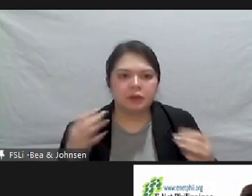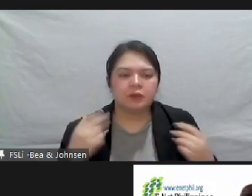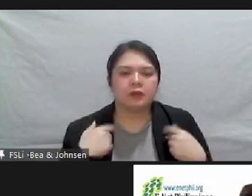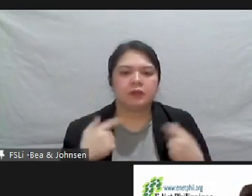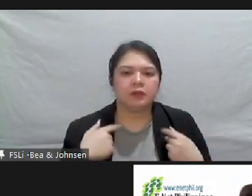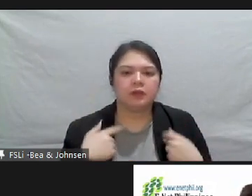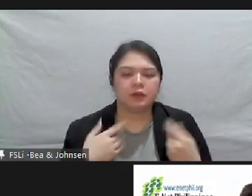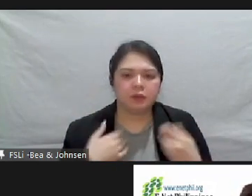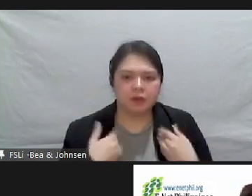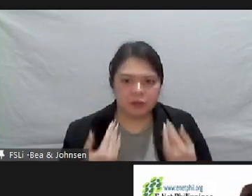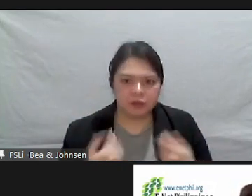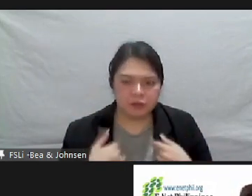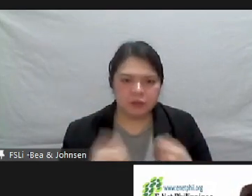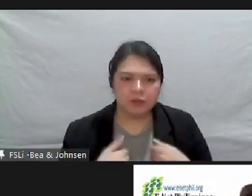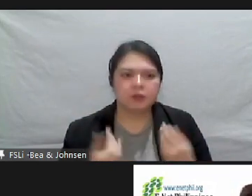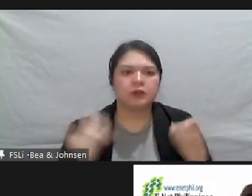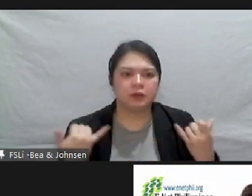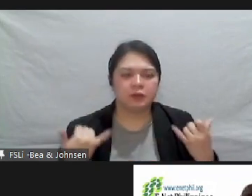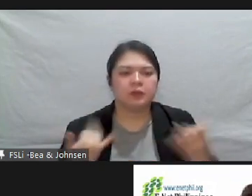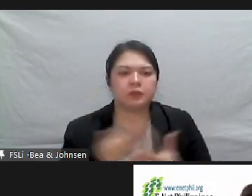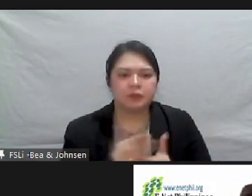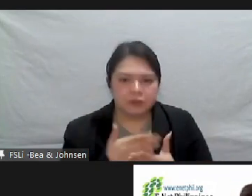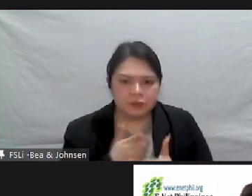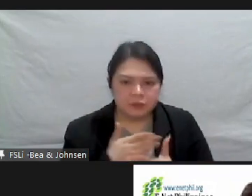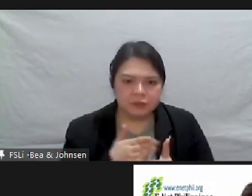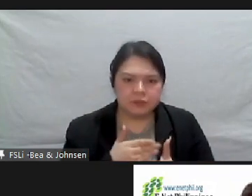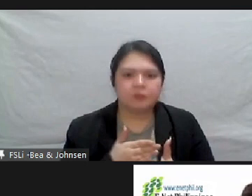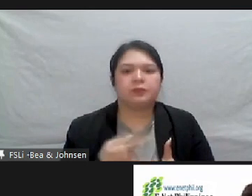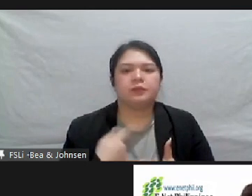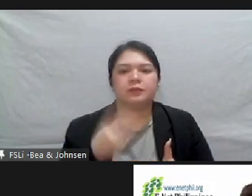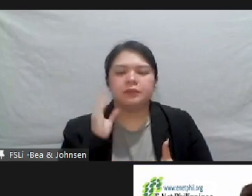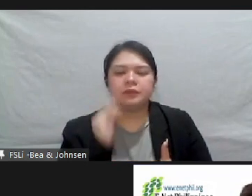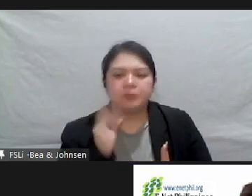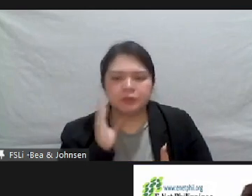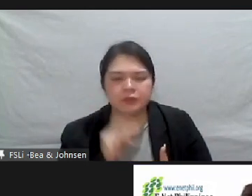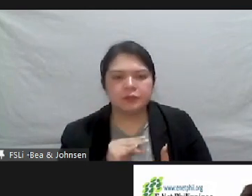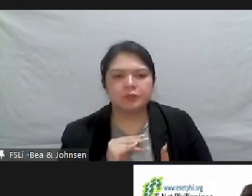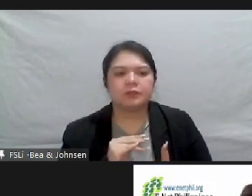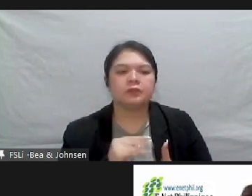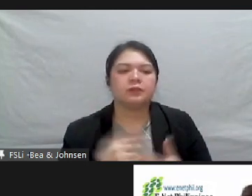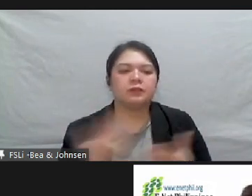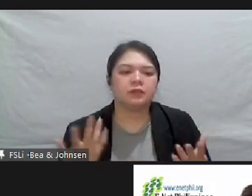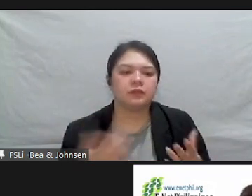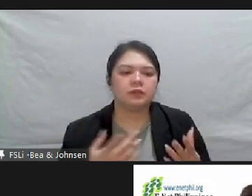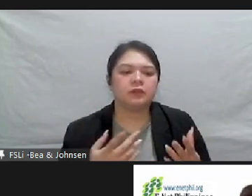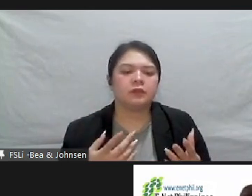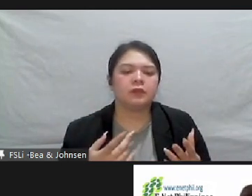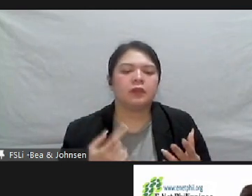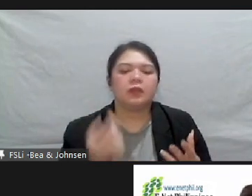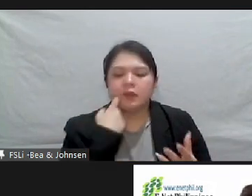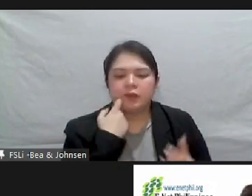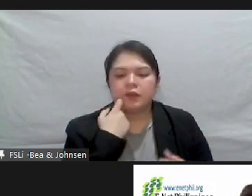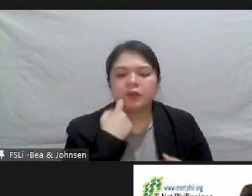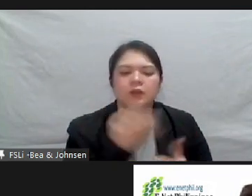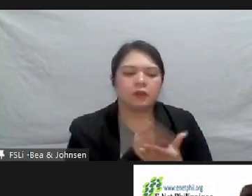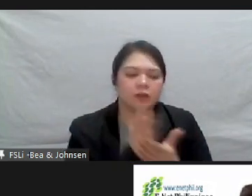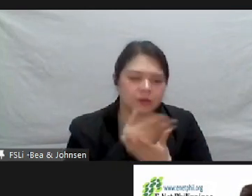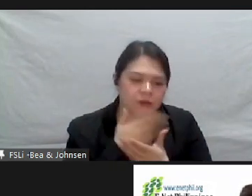nandito para sila yung mag-share. Ano ba yung experience nila? Kasi kanina ang nag-share